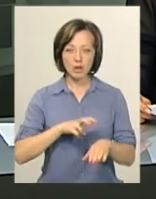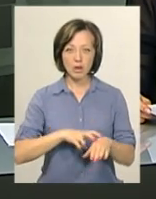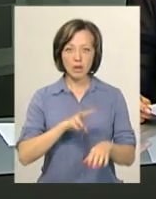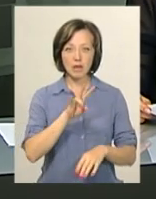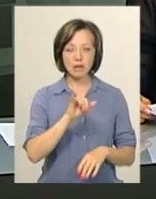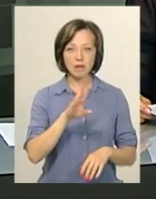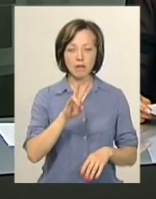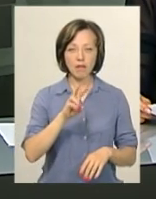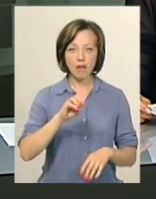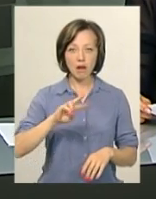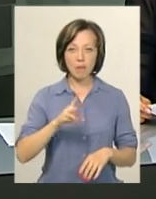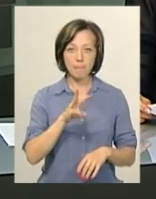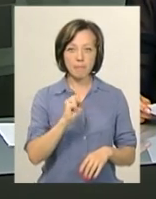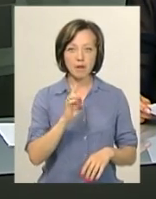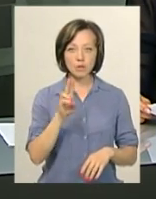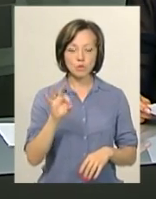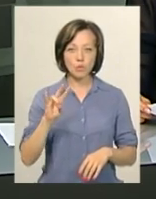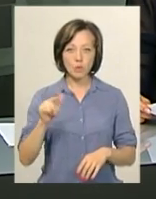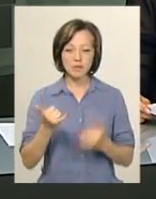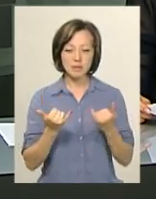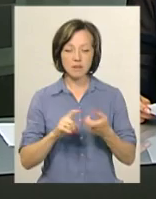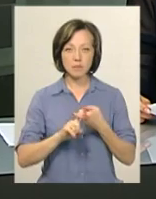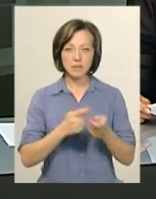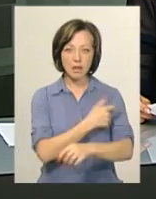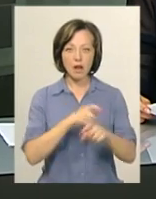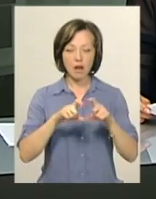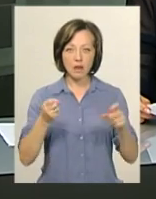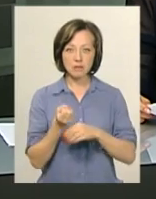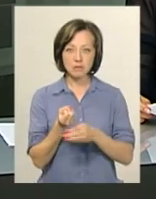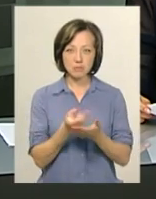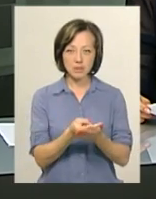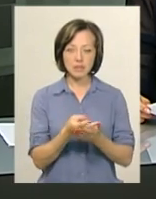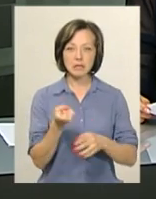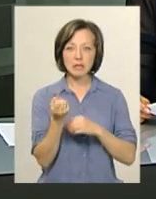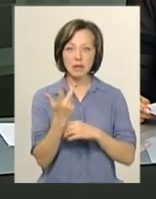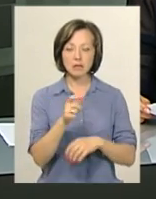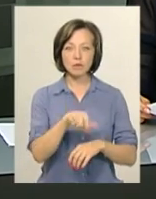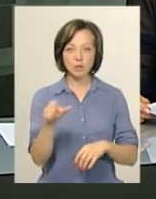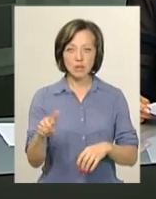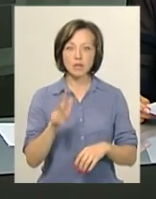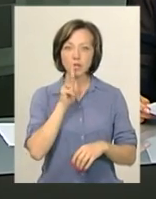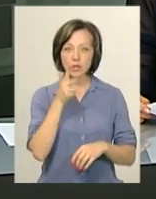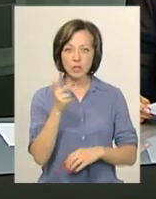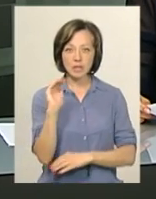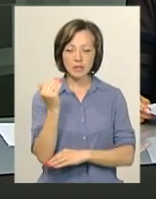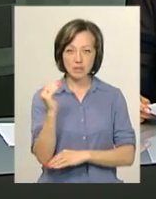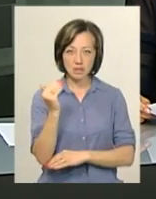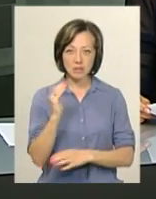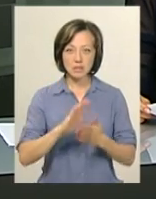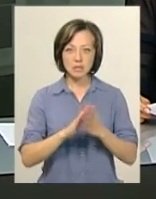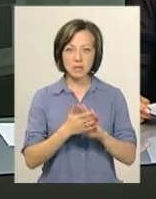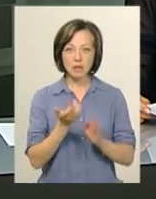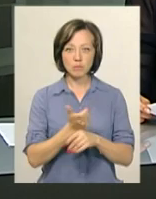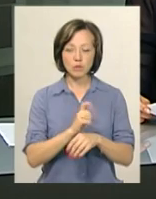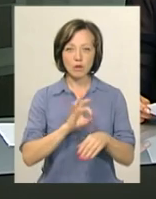Нінель Марцоні. За її словами, наразі в інфекційній лікарні перебуває 13 пацієнтів, серед них і 3-річна дитина. Стан